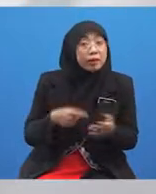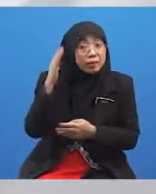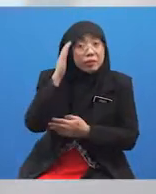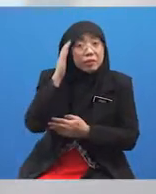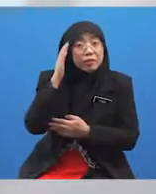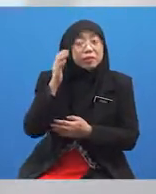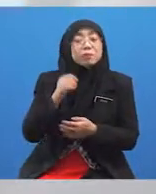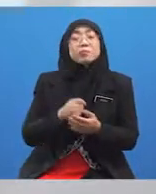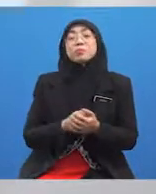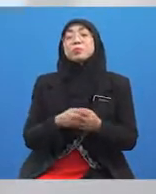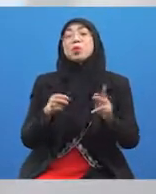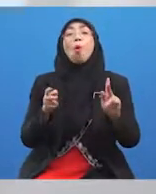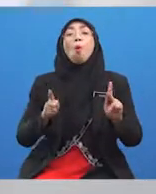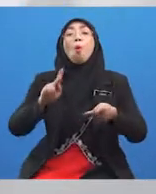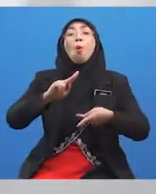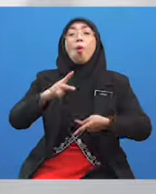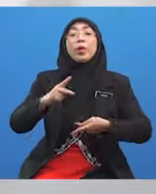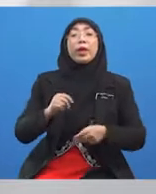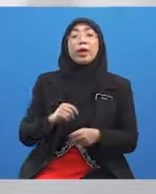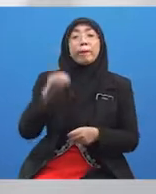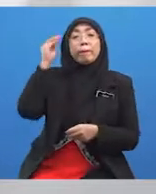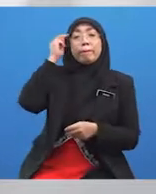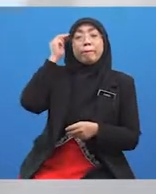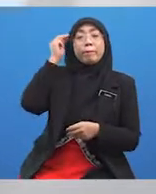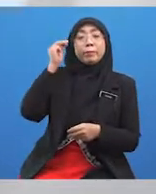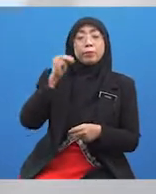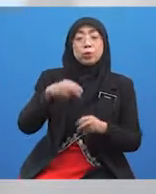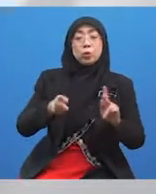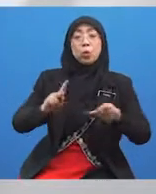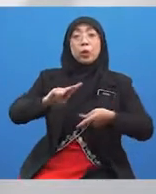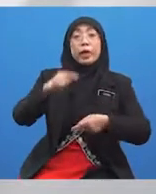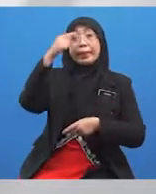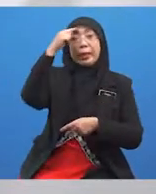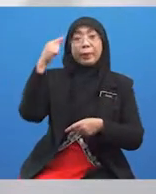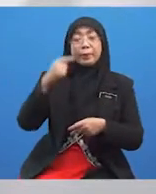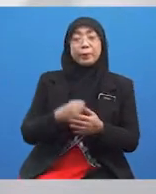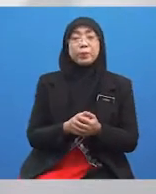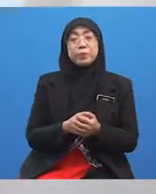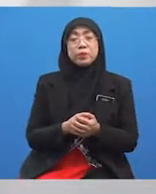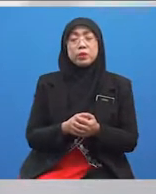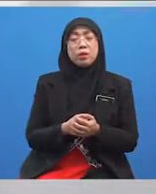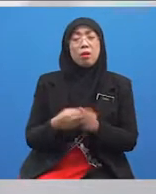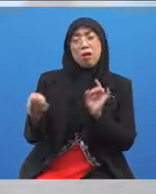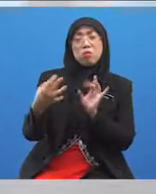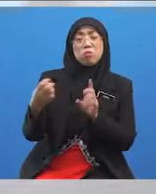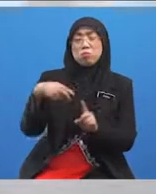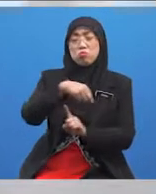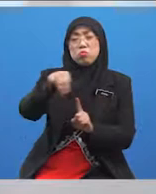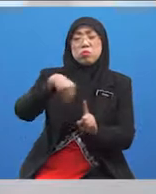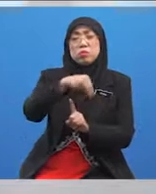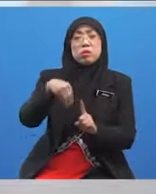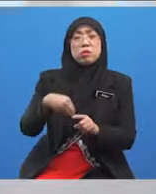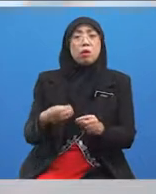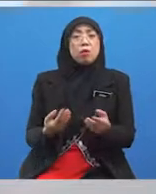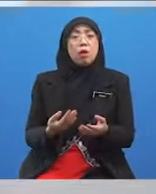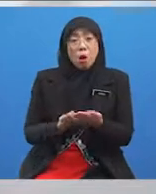Ya, betul. Kotak hitam minda pembeli akan membentuk respon atau gelagat. Sama ada pembeli akan terus membeli atau